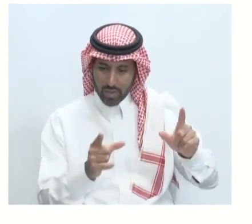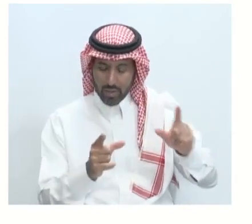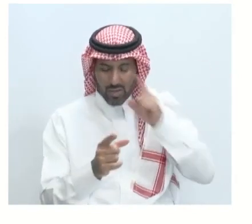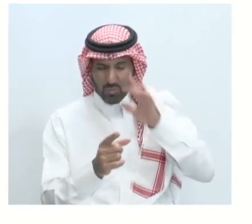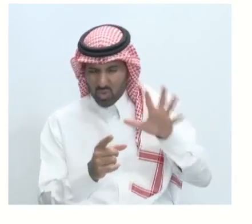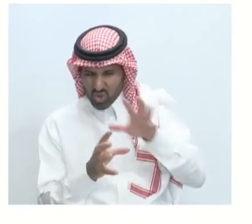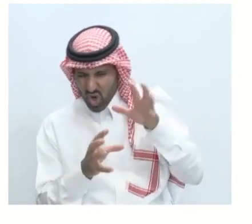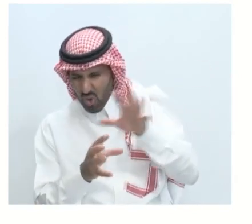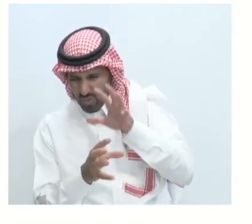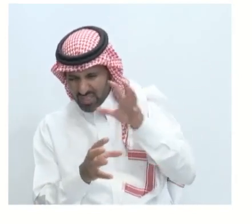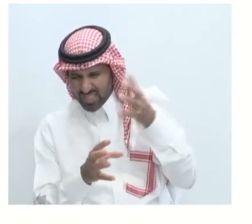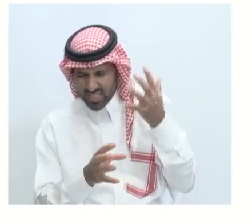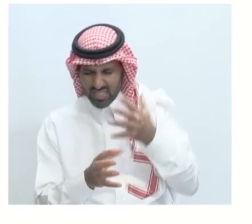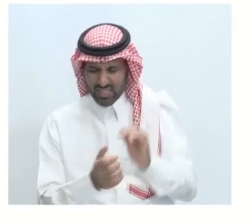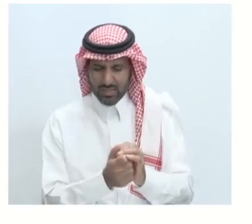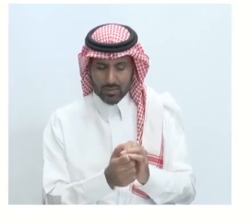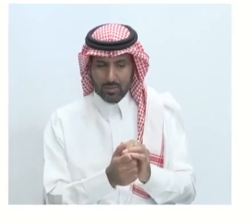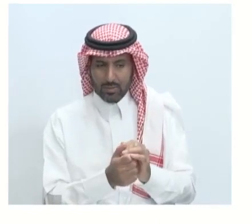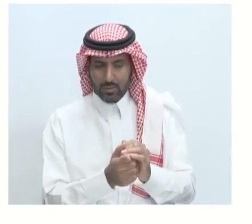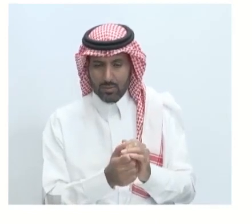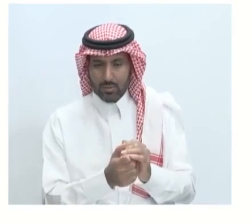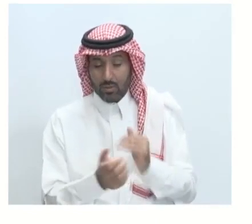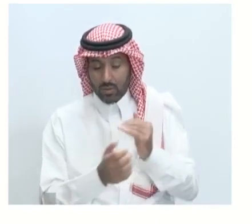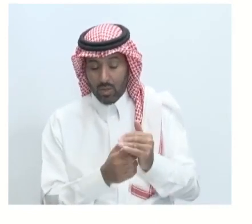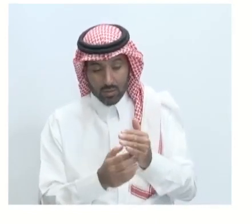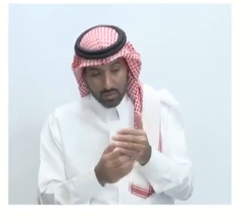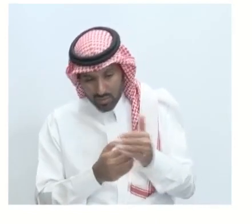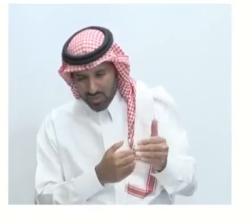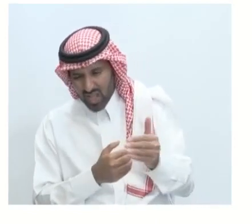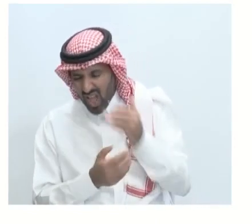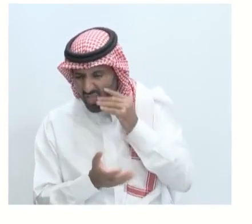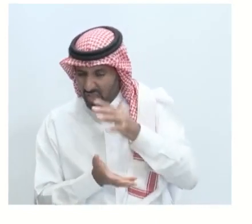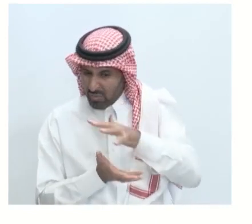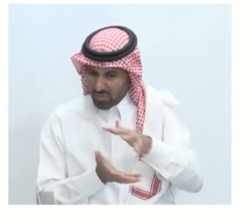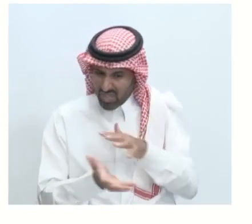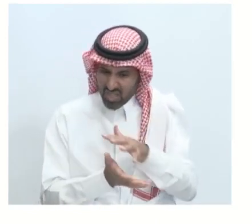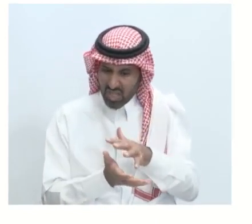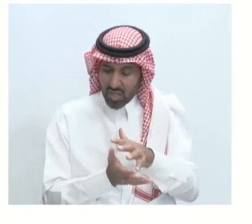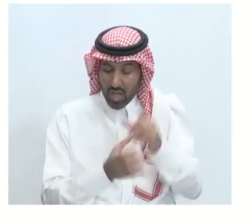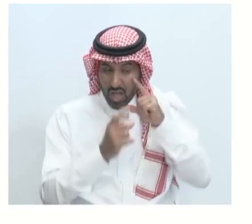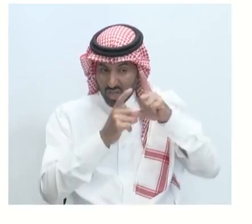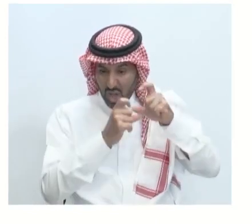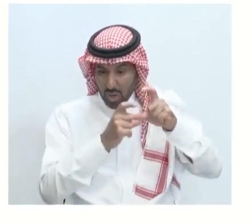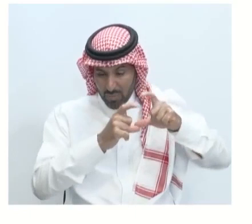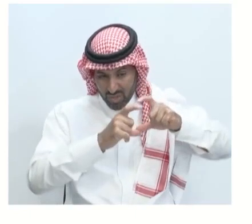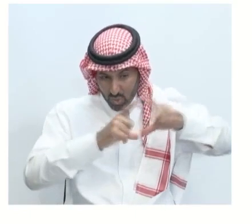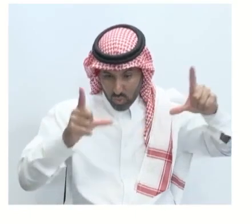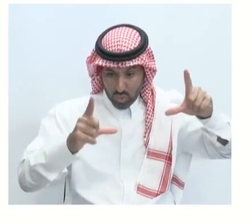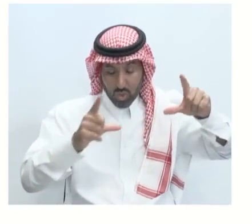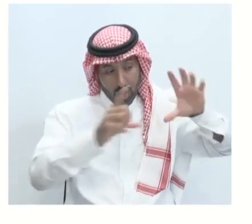ومشوشه ولتفادي هذه المشكله فان تكبير قطر